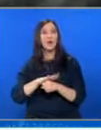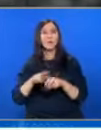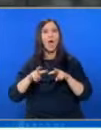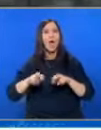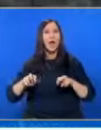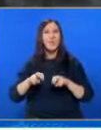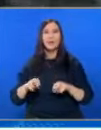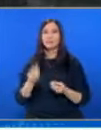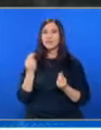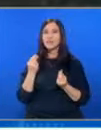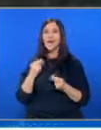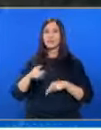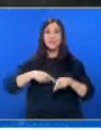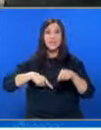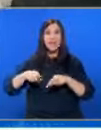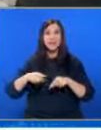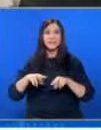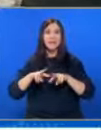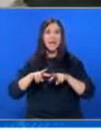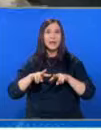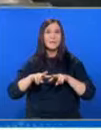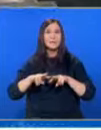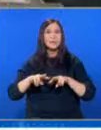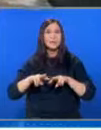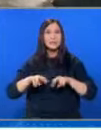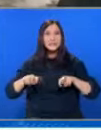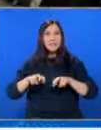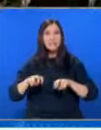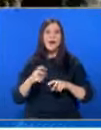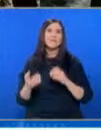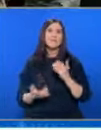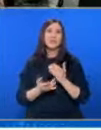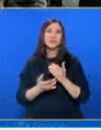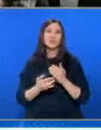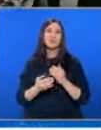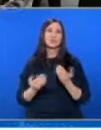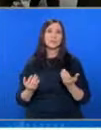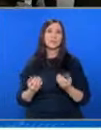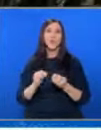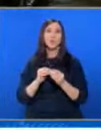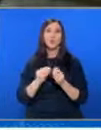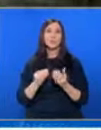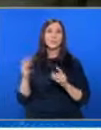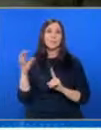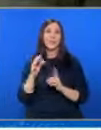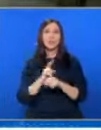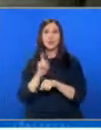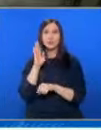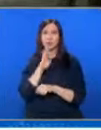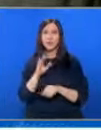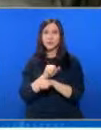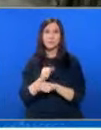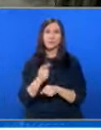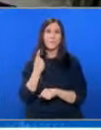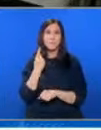основават на анализ на финансови транзакции и изследване на техническите устройства на нападателите. 11 души бяха арестувани през първите